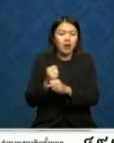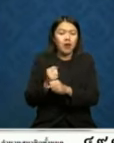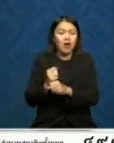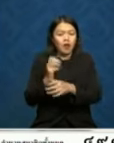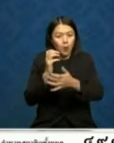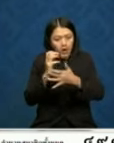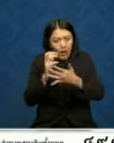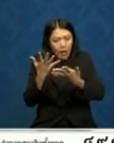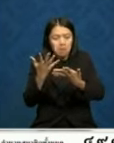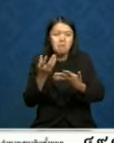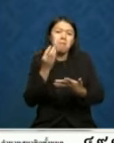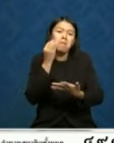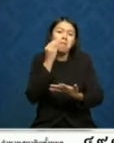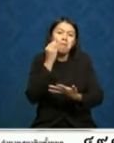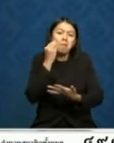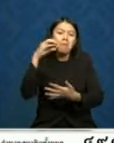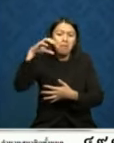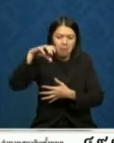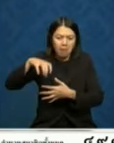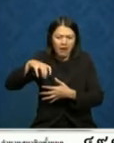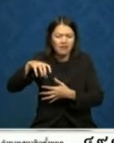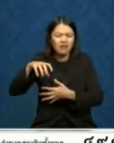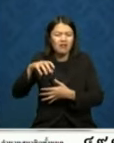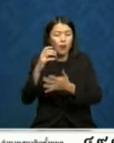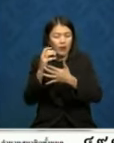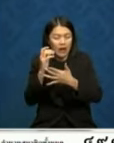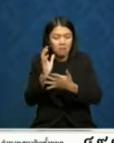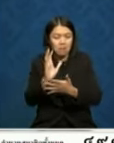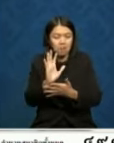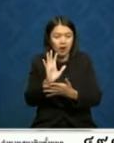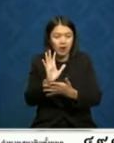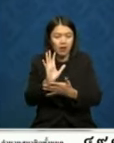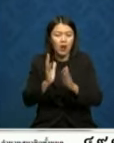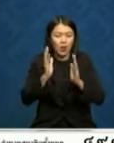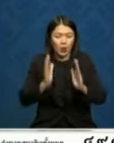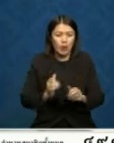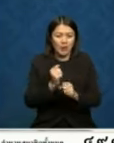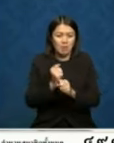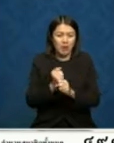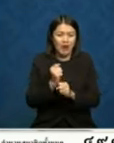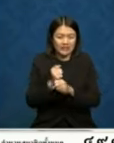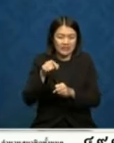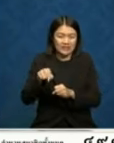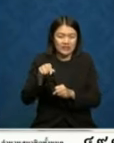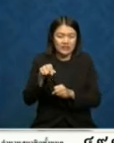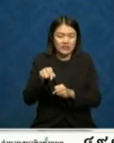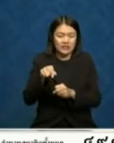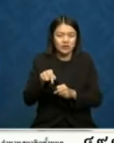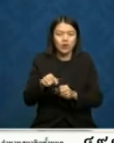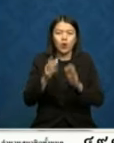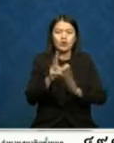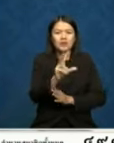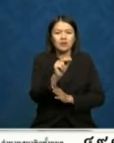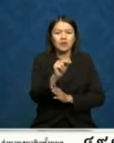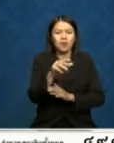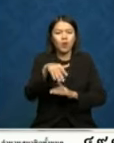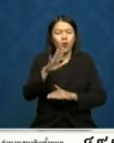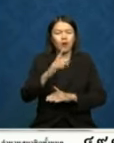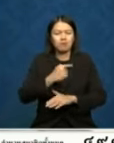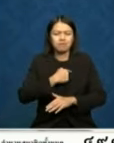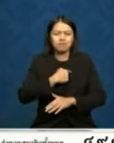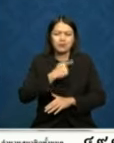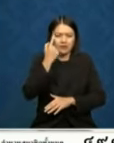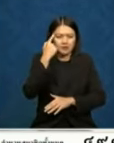กรรมบ้านกาญจนาภิเษกไม่ใช่นวัตกรรมหรอครับบุคลากรที่อยู่ในบ้านกาญจนาภิเษกวันนี้30กว่าคนไม่มั่นใจแ